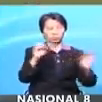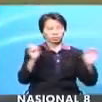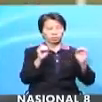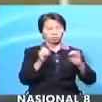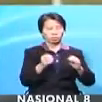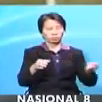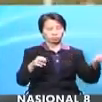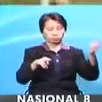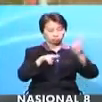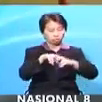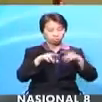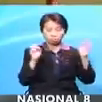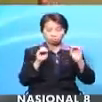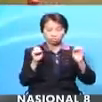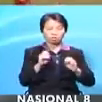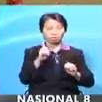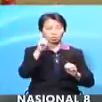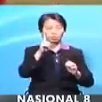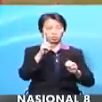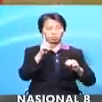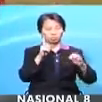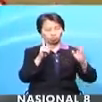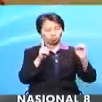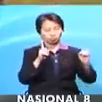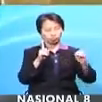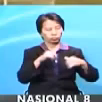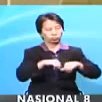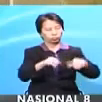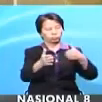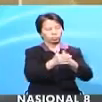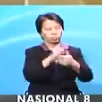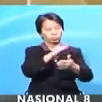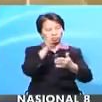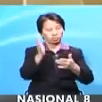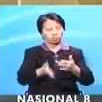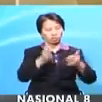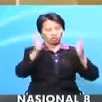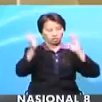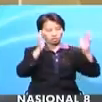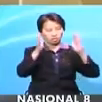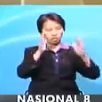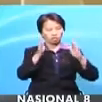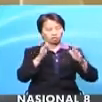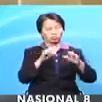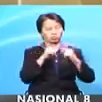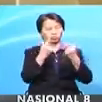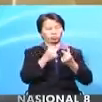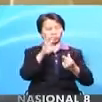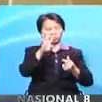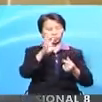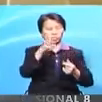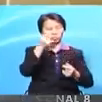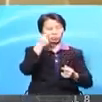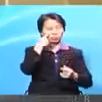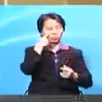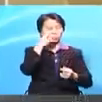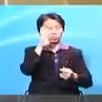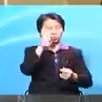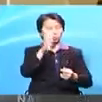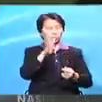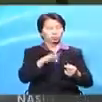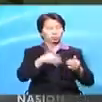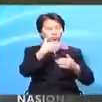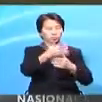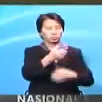ada tambahan gol di laker dan kedudukan 10 kekalahan hingga tamat perlawanan Malaysia menghuni tangga keempat kumpulan air dengan empat mata satu mata di depan